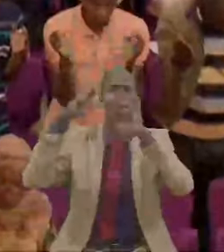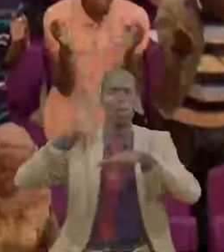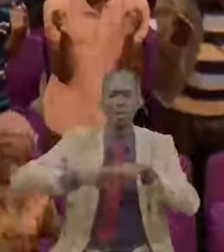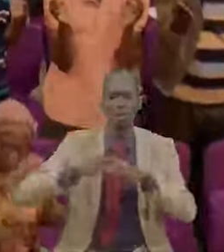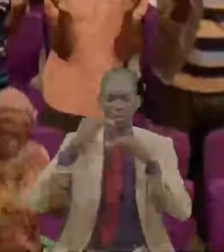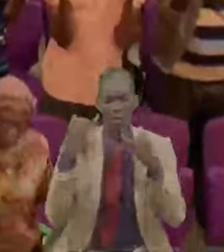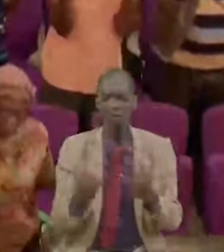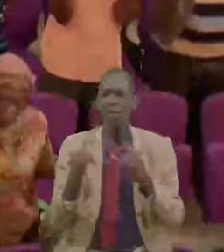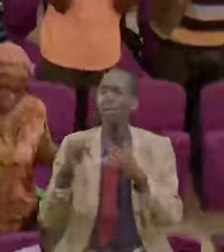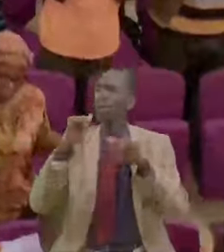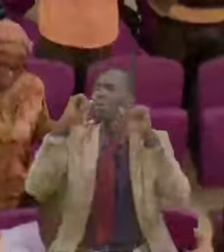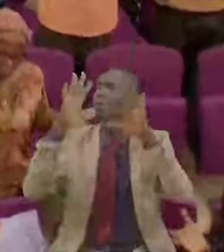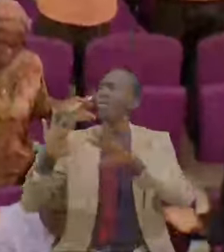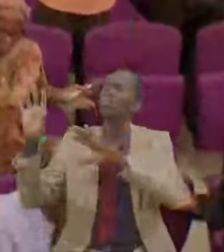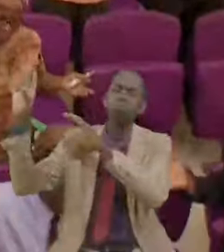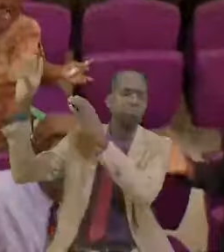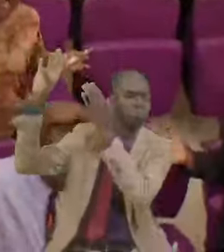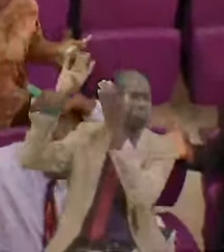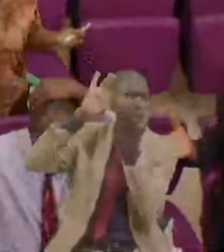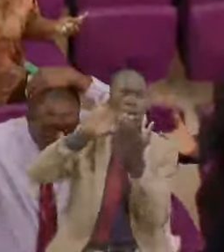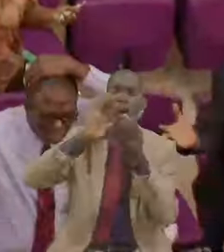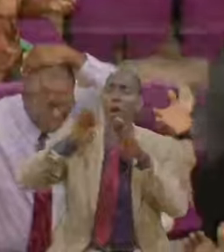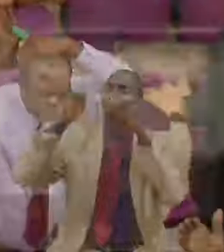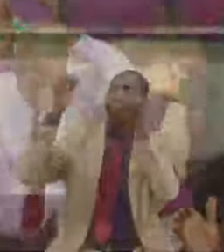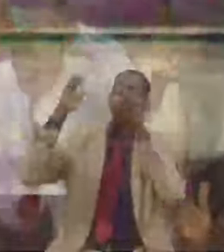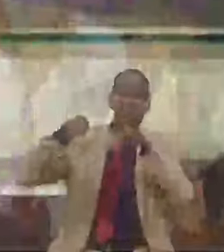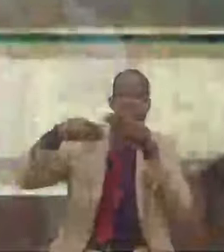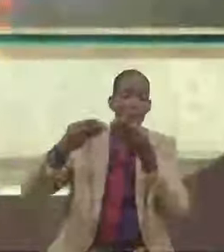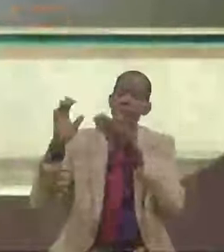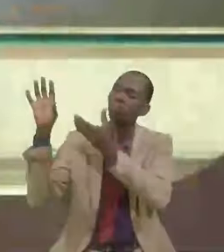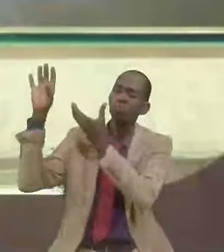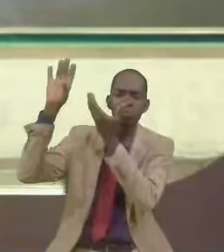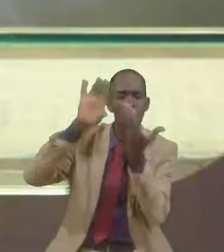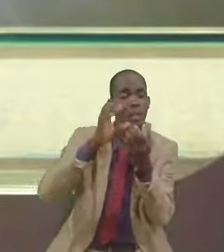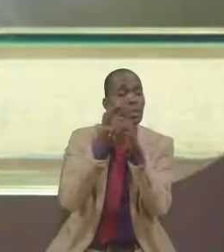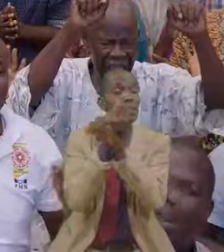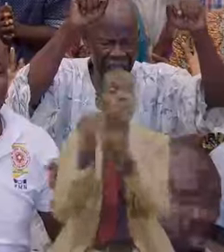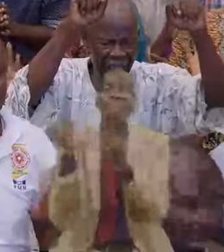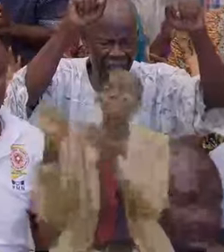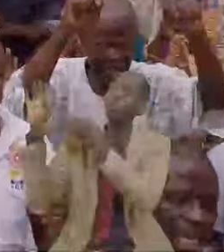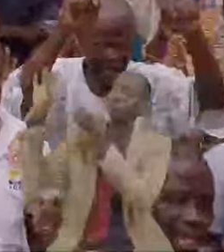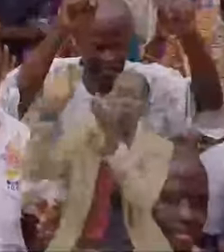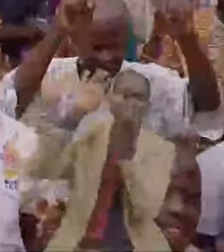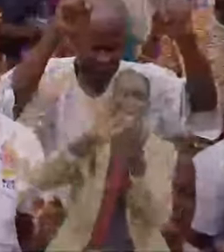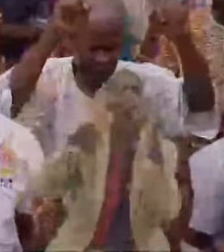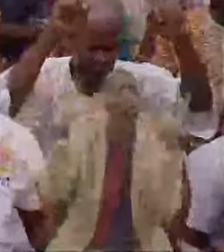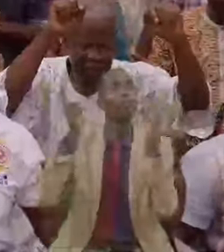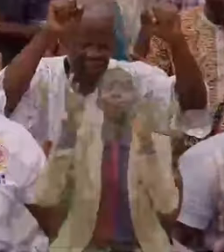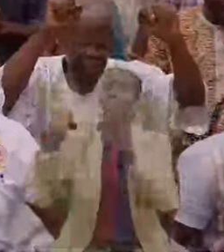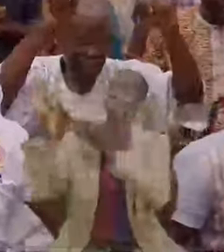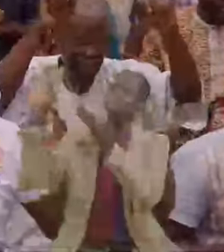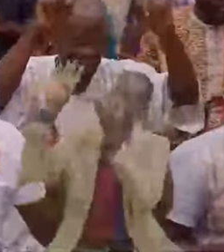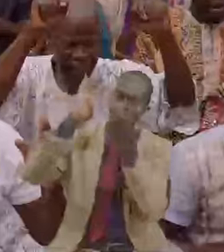Répands la bénédiction, répands la bénédiction, répands les provisions, répands le salut, la victoire, répands la